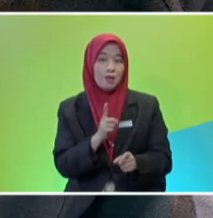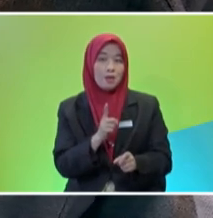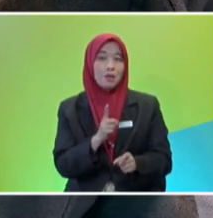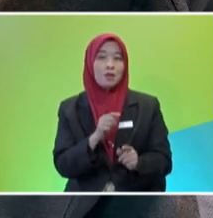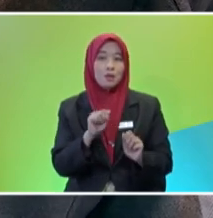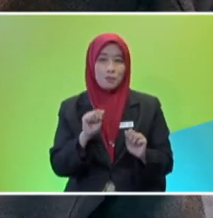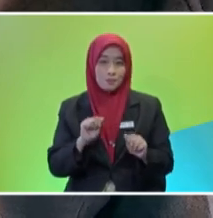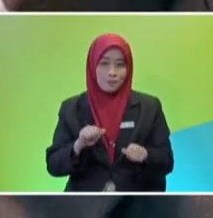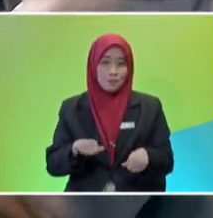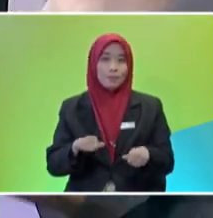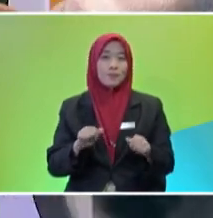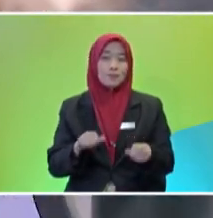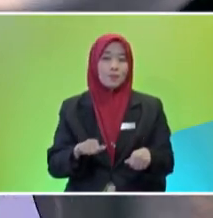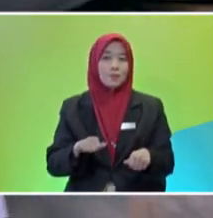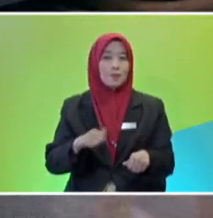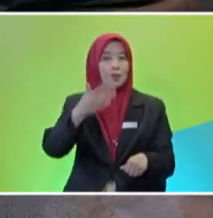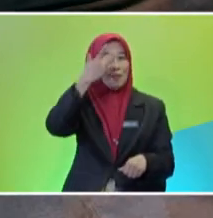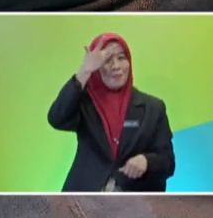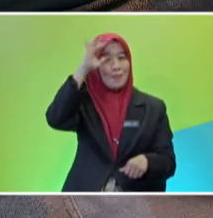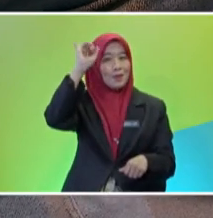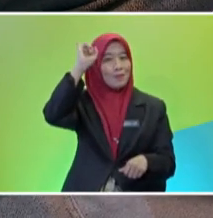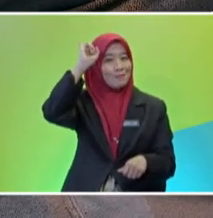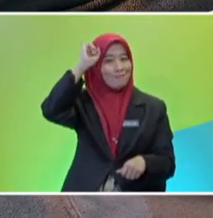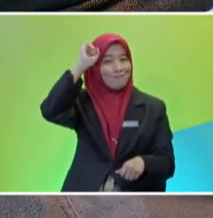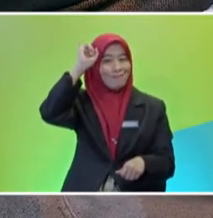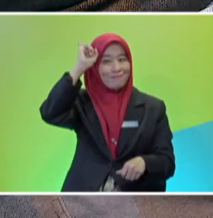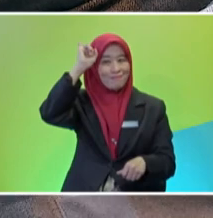Boleh. Okey. Macam pandailah Irfan. Betul Irfan.